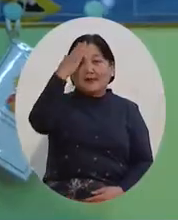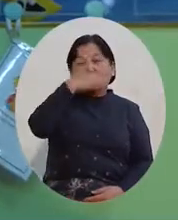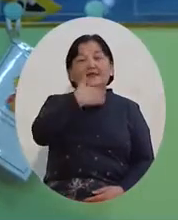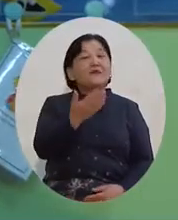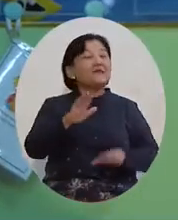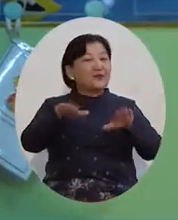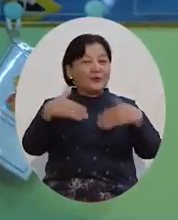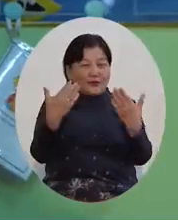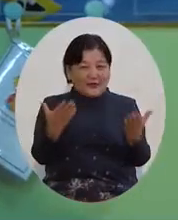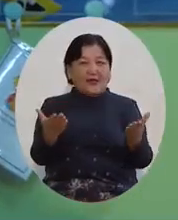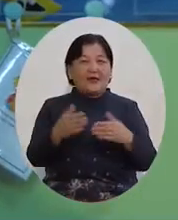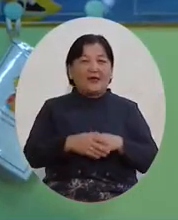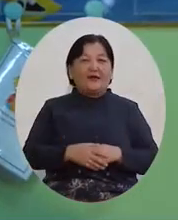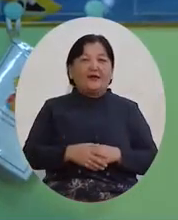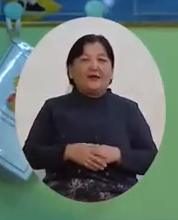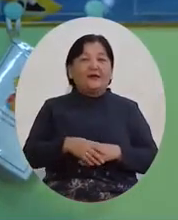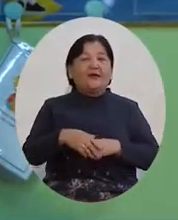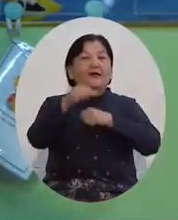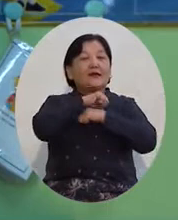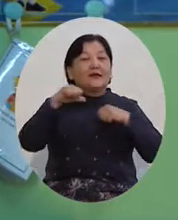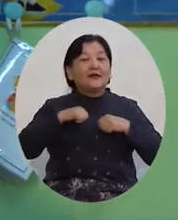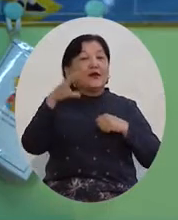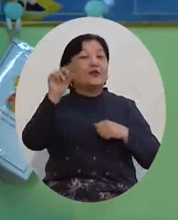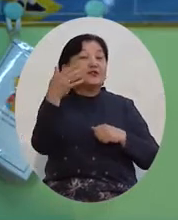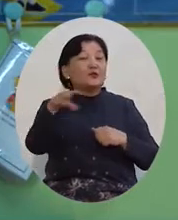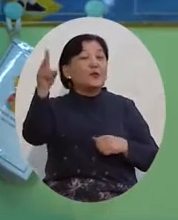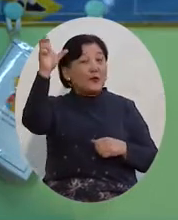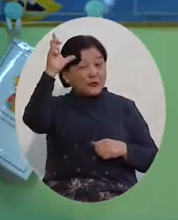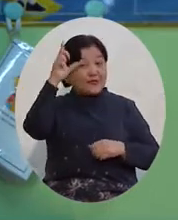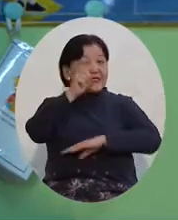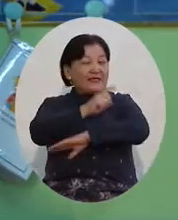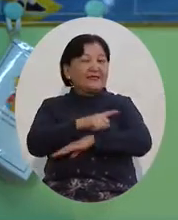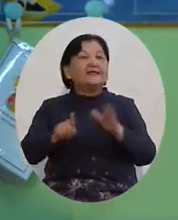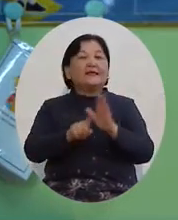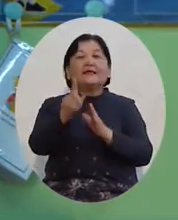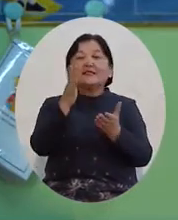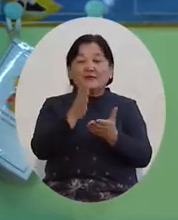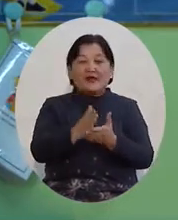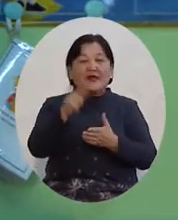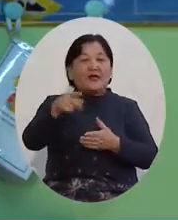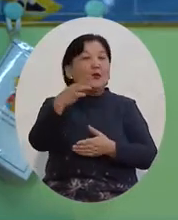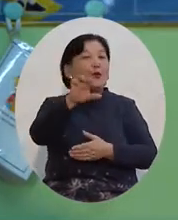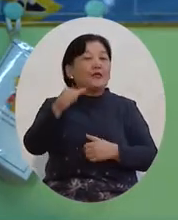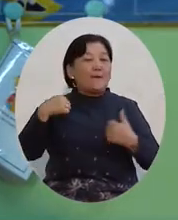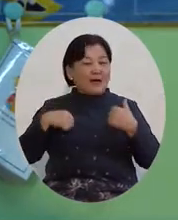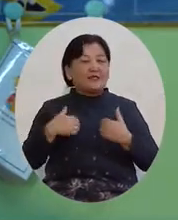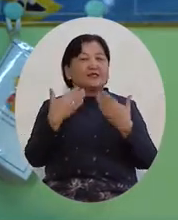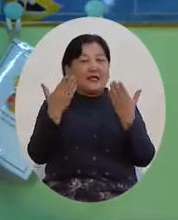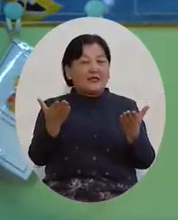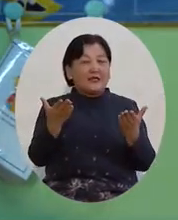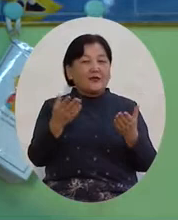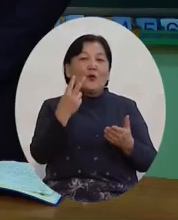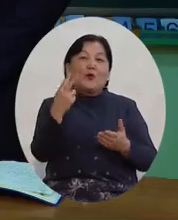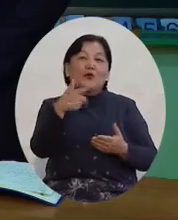Сайн бацгаана уу хүүхдүүд ээ. Иргэний ёс зүйн боловсролын хичээл маань эхэлж байна. Энэ удаад багш нь та нартаа дараах